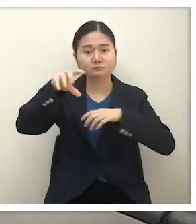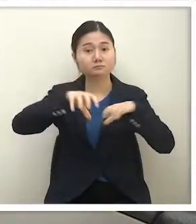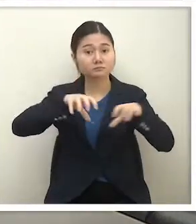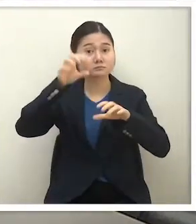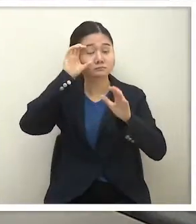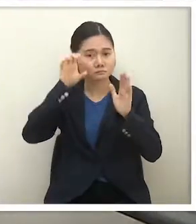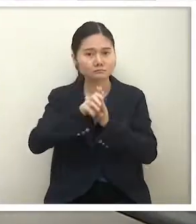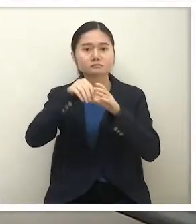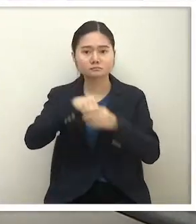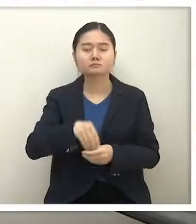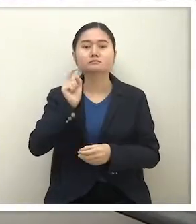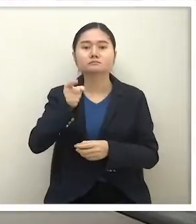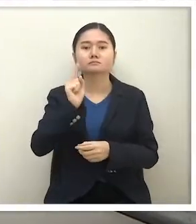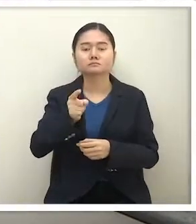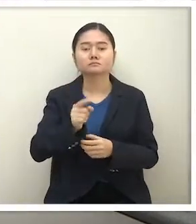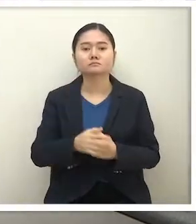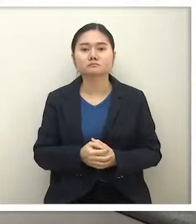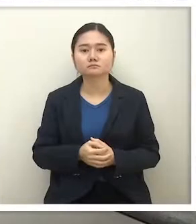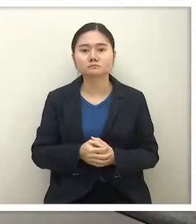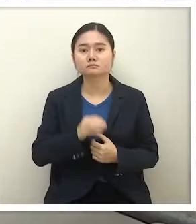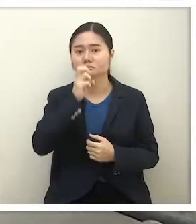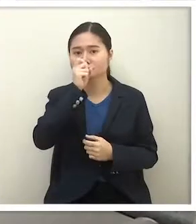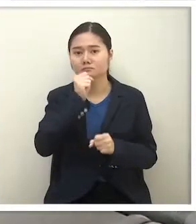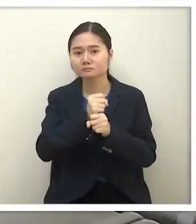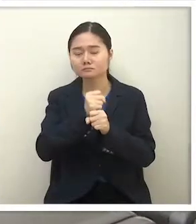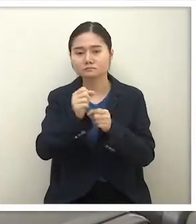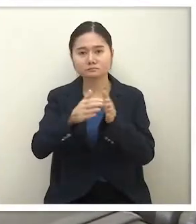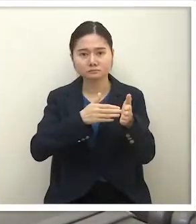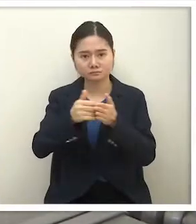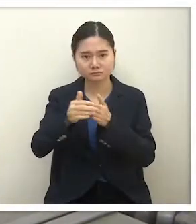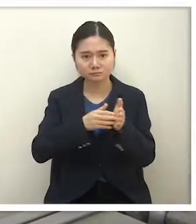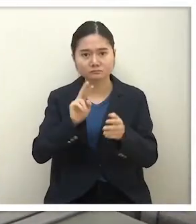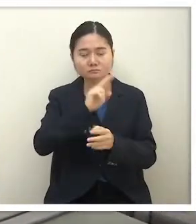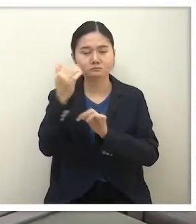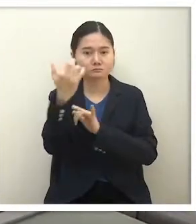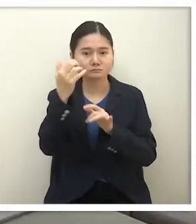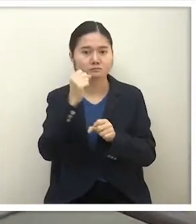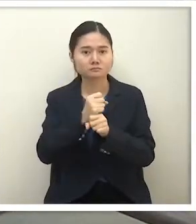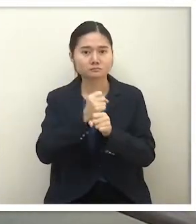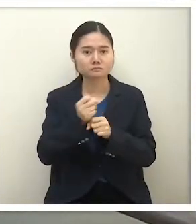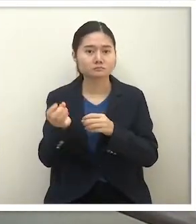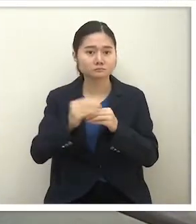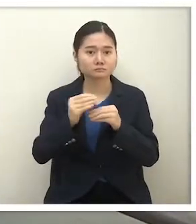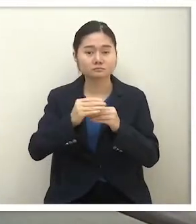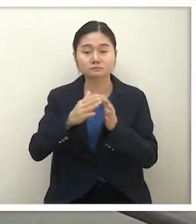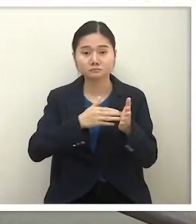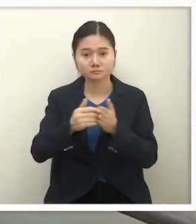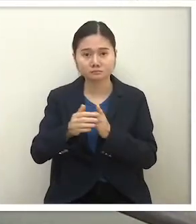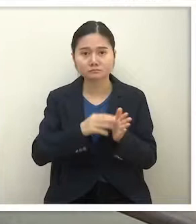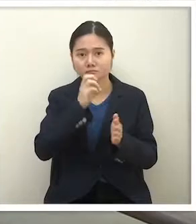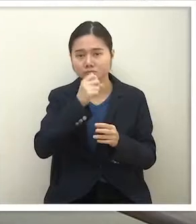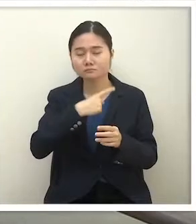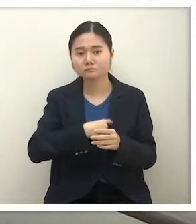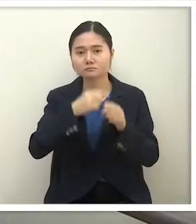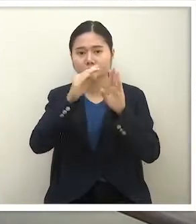าพยังอยู่เหมือนเดิมเป๊ะแล้วก็ลองลงสีดูใช้คอมพิวเตอร์เนี่ยแหละลองดูว่าชอบ